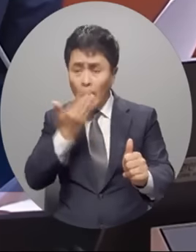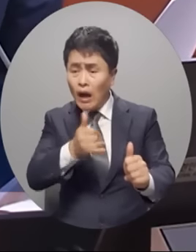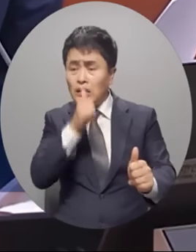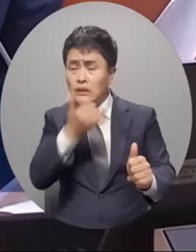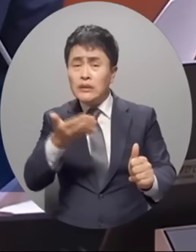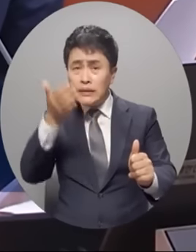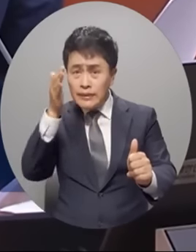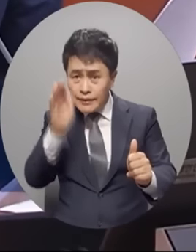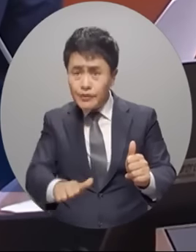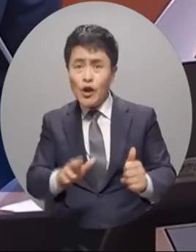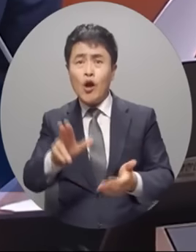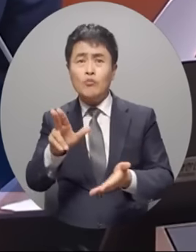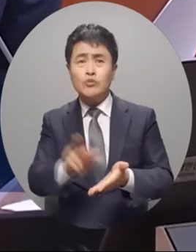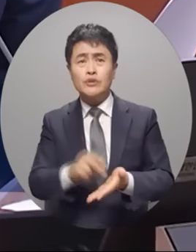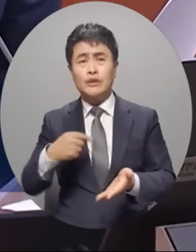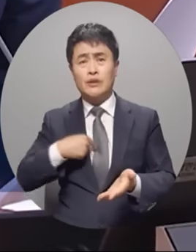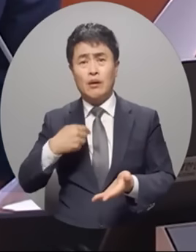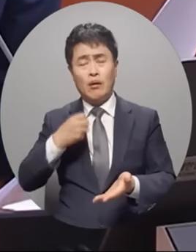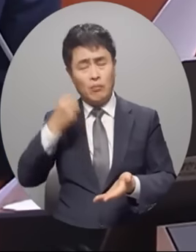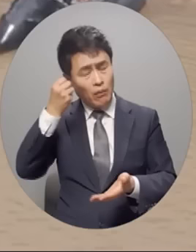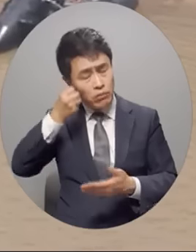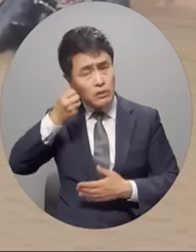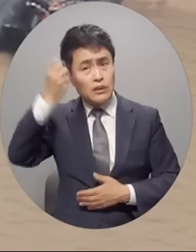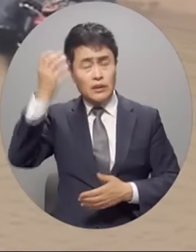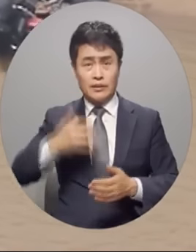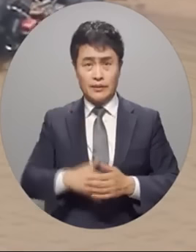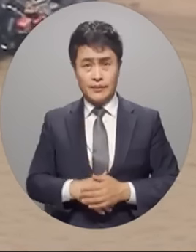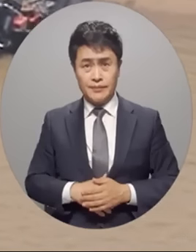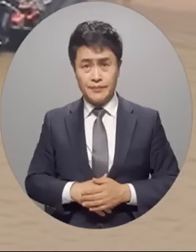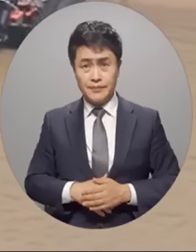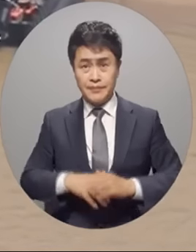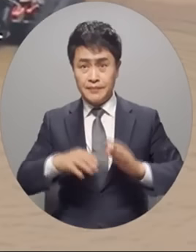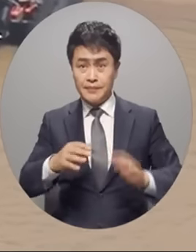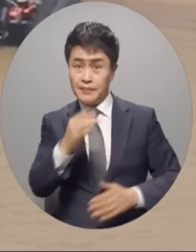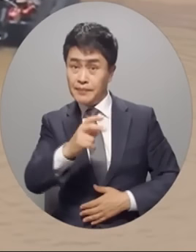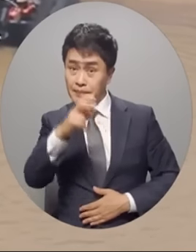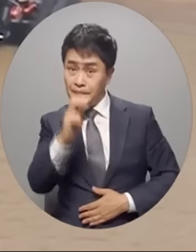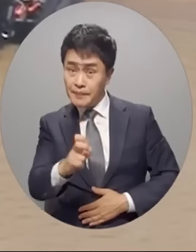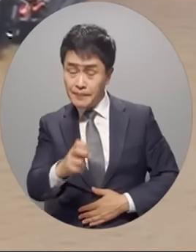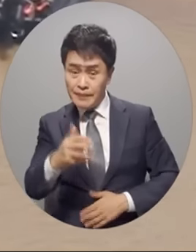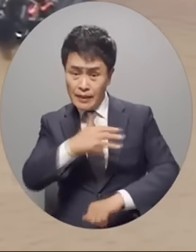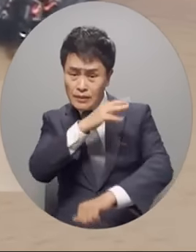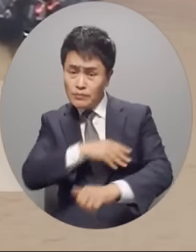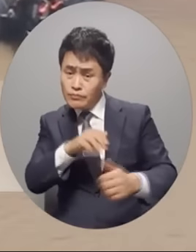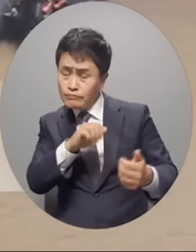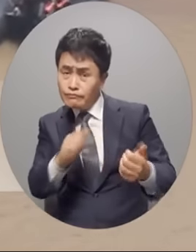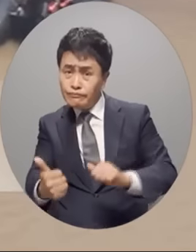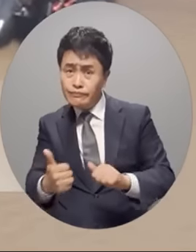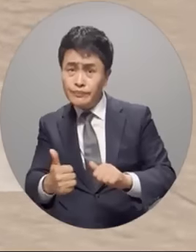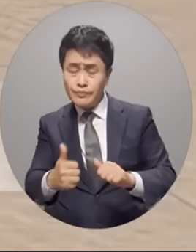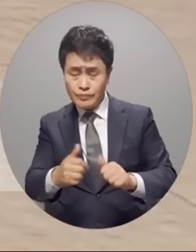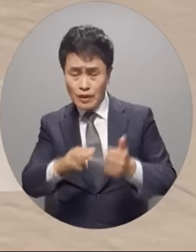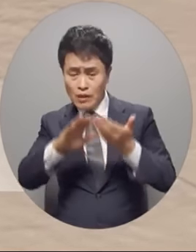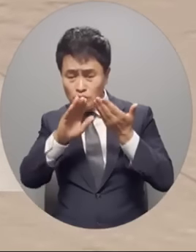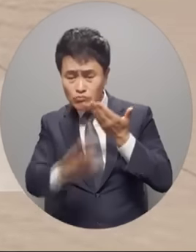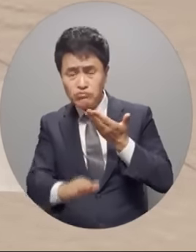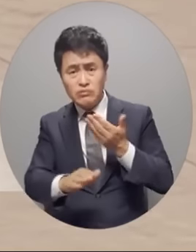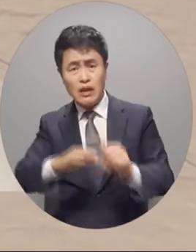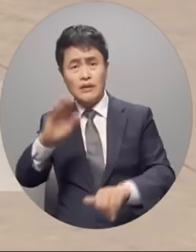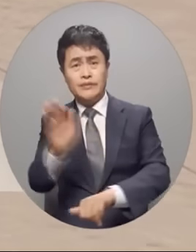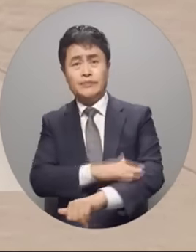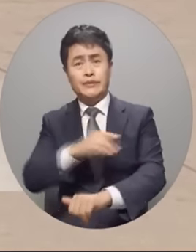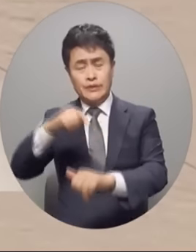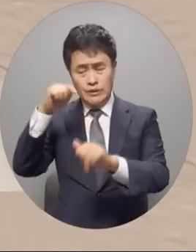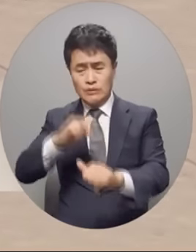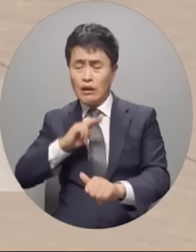있는데 근데 기억하지 못하고 있습니다. 임 전 사단장은 최상병 순직 사건 당시 부하들에게 부당한 지시를